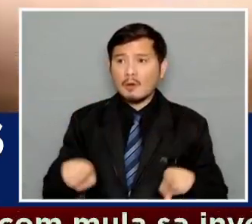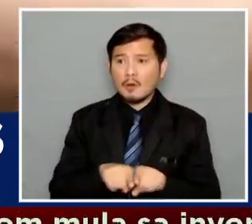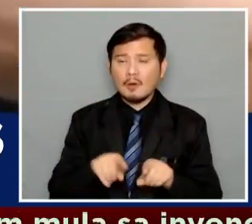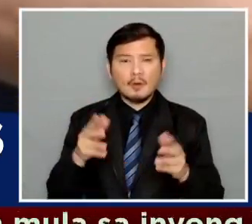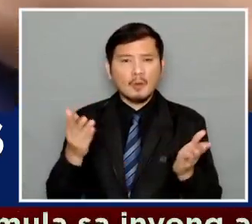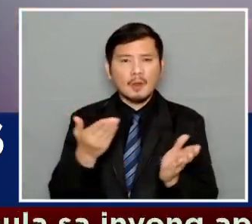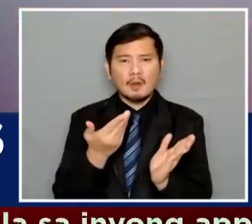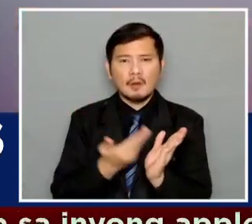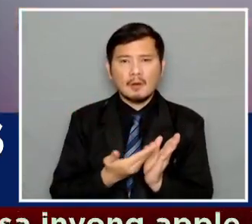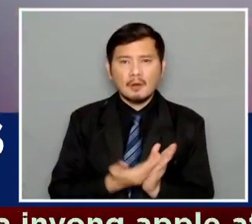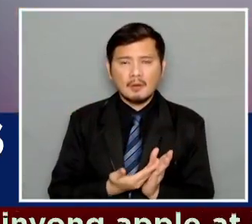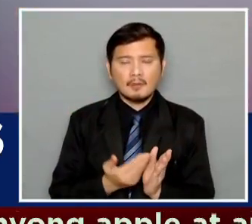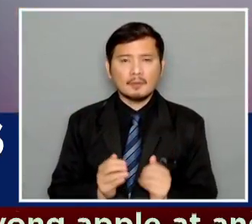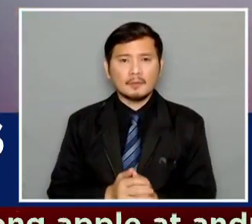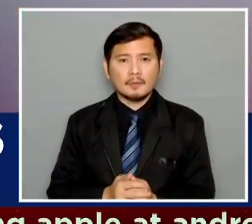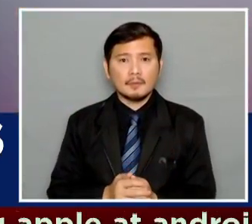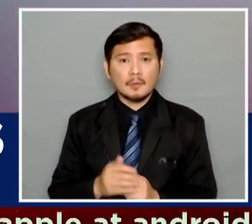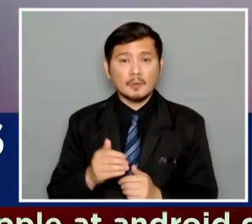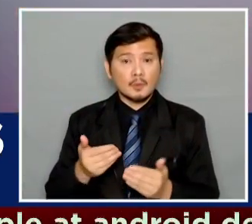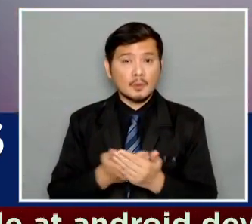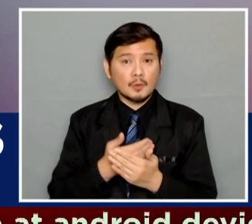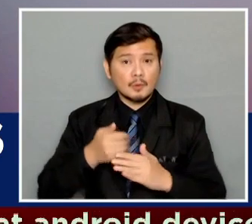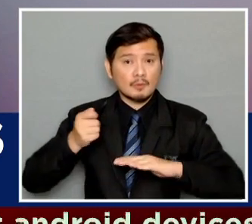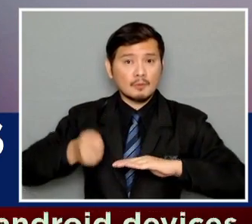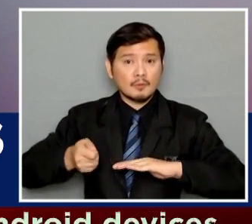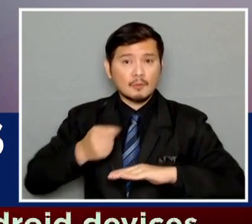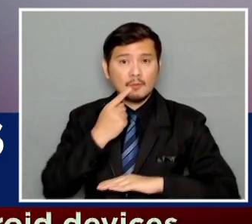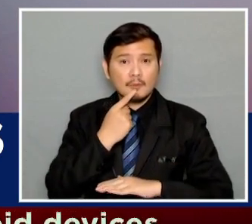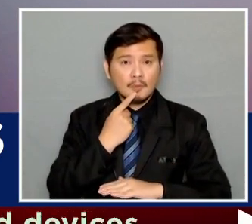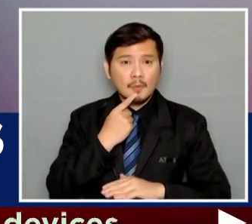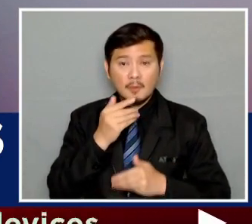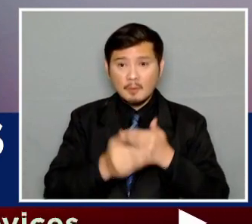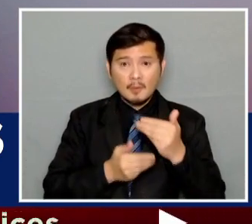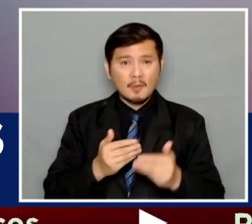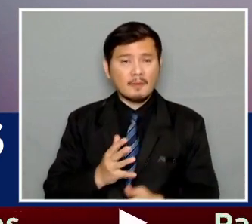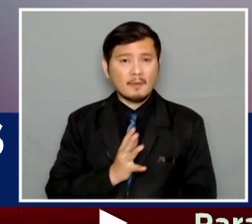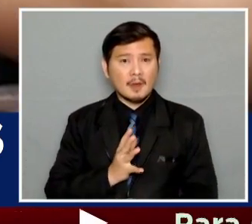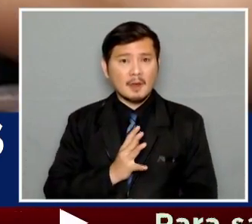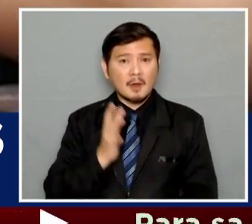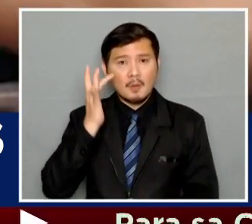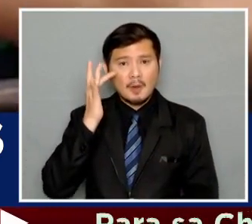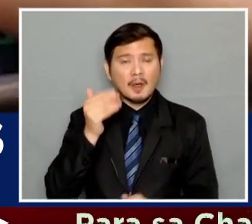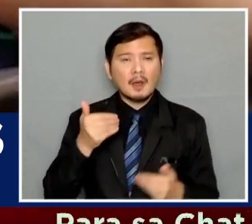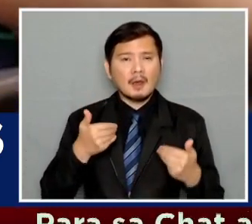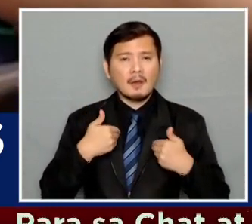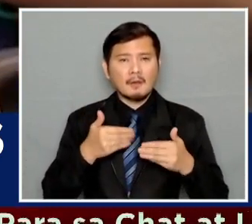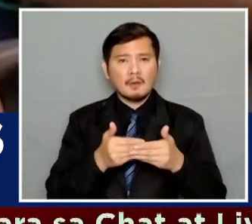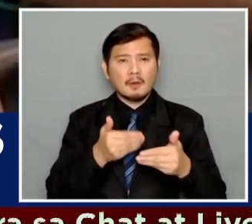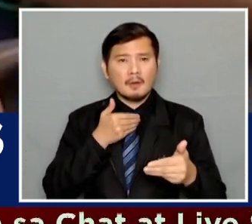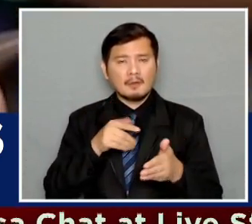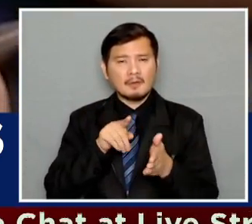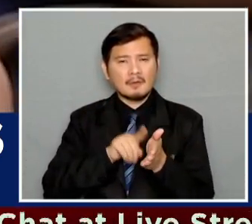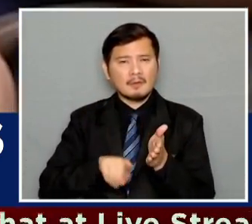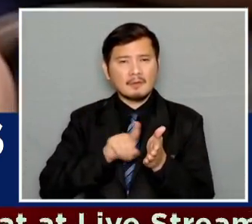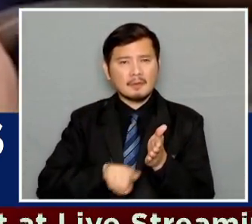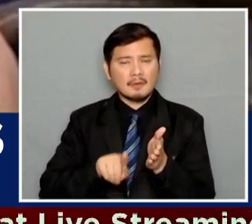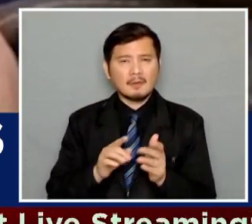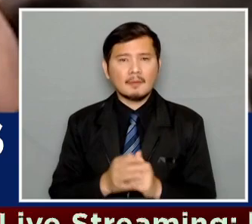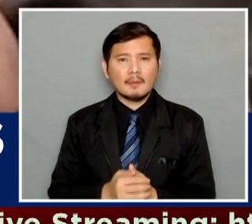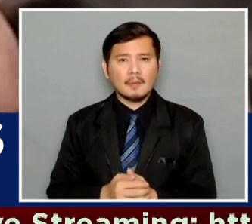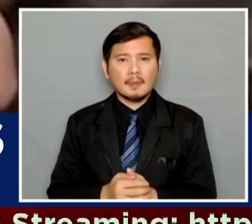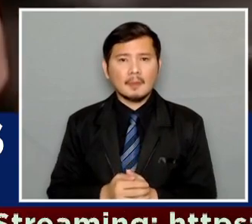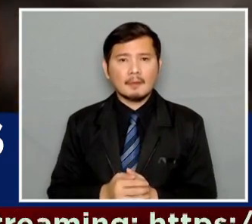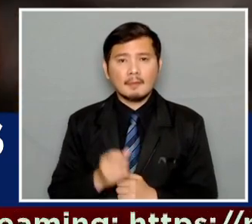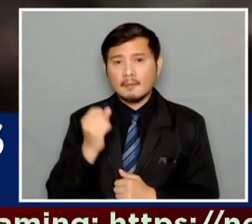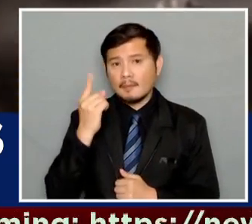bagong hukom, hindi nalabag ang due process dahil nagkaroon naman ng preliminary investigation. May nailabas ding